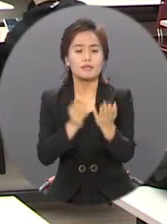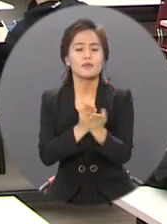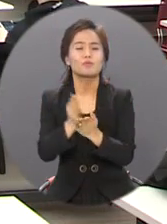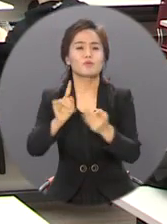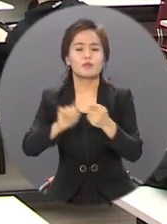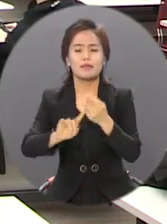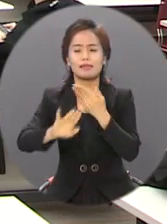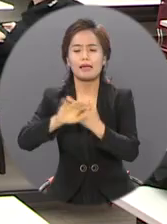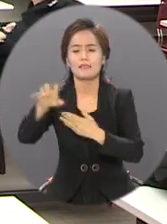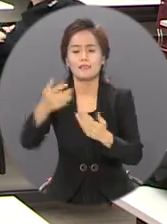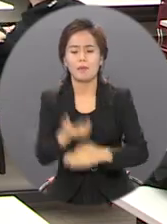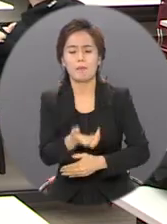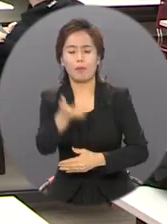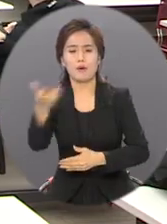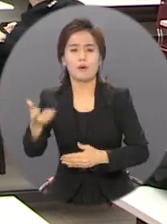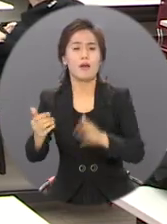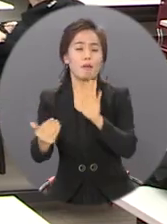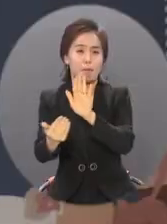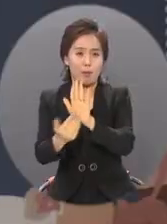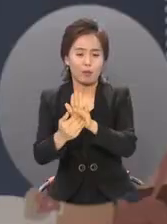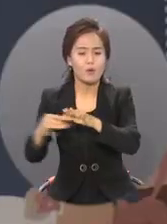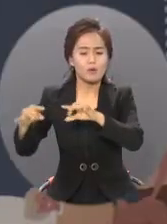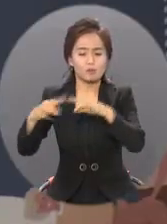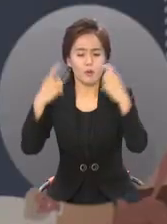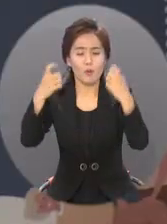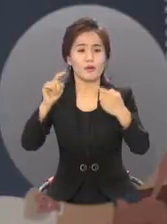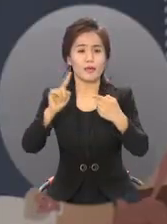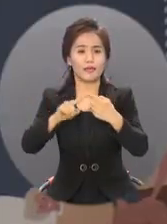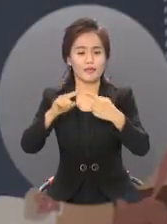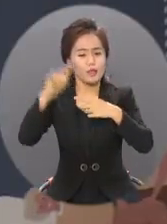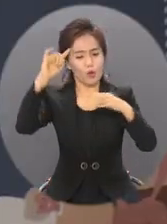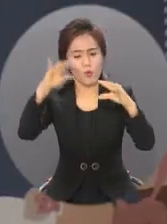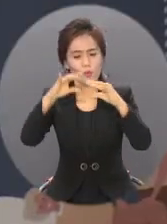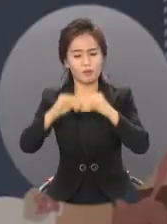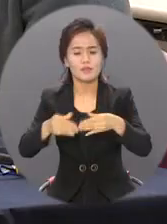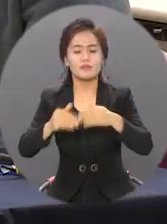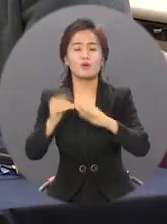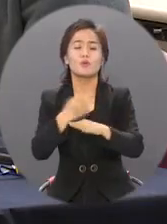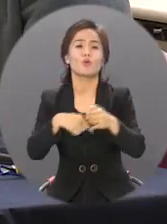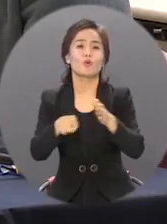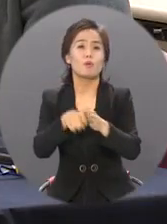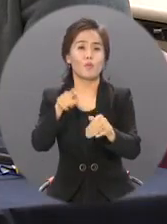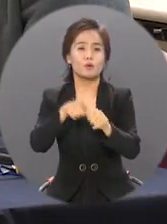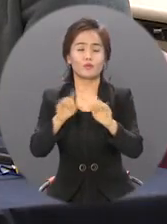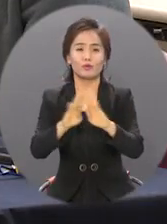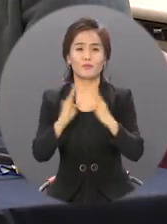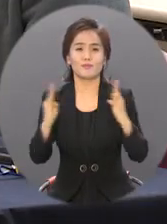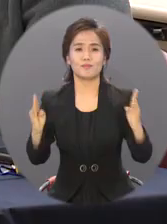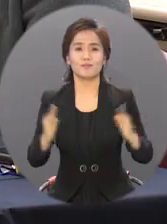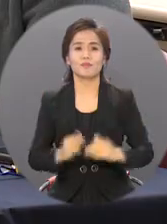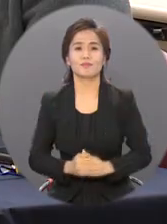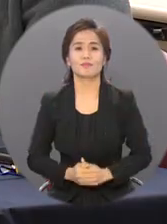타 지역으로 유출되는 것을 막고 스마트 관광에 대한 공감대를 형성하기 위해 개최되었습니다